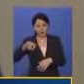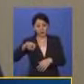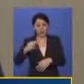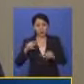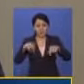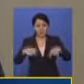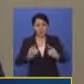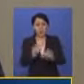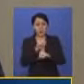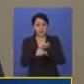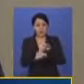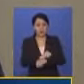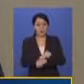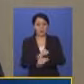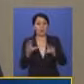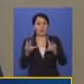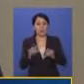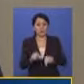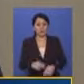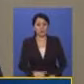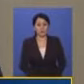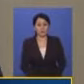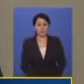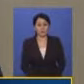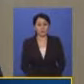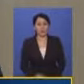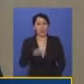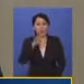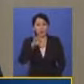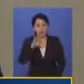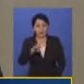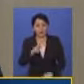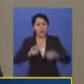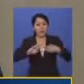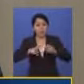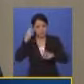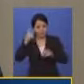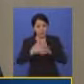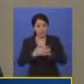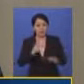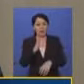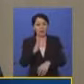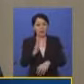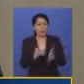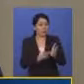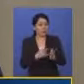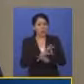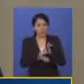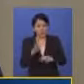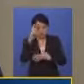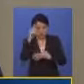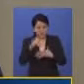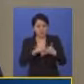бейімдеу орталығында қалдыра аламыз деп уәде етті. Николай Анатольевич, мәселеңізді түсіндім. Алдағы ота жақсы өтеді деп